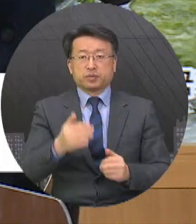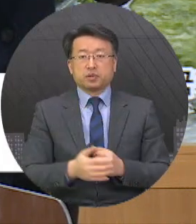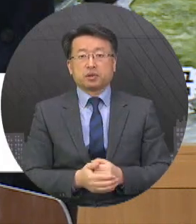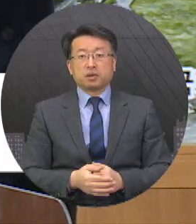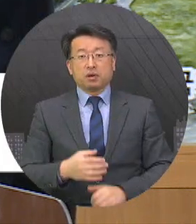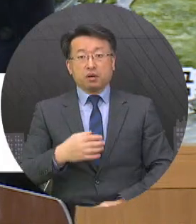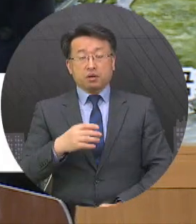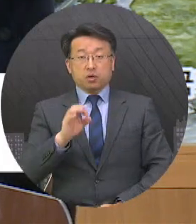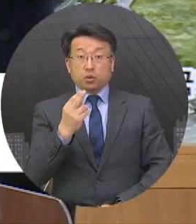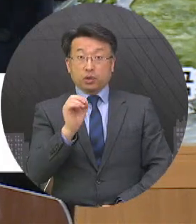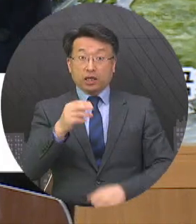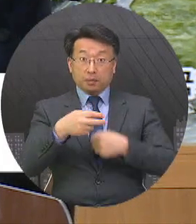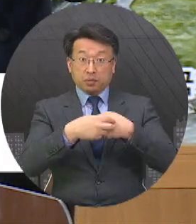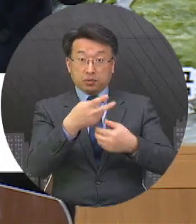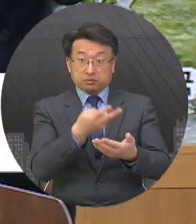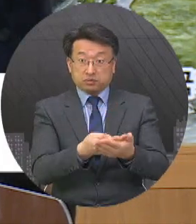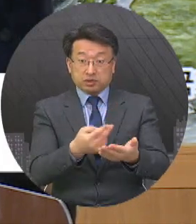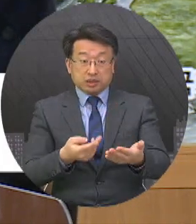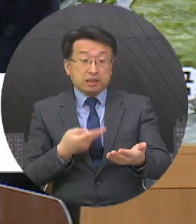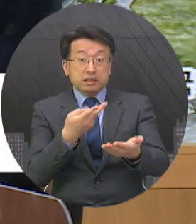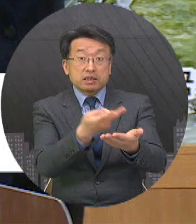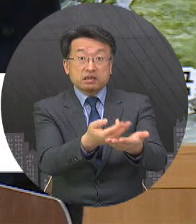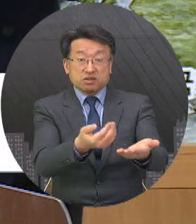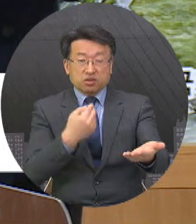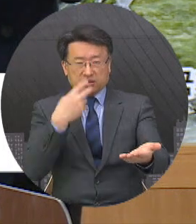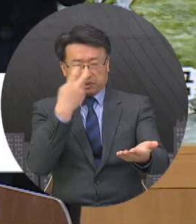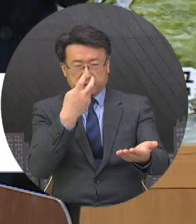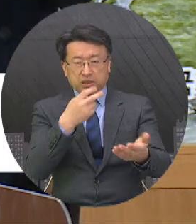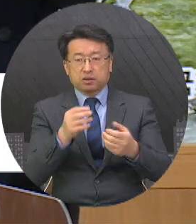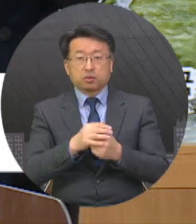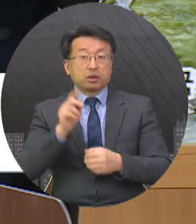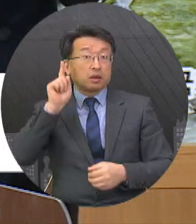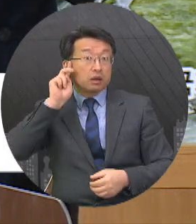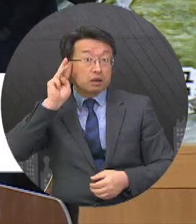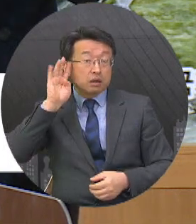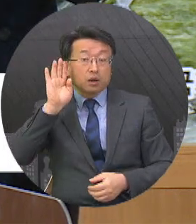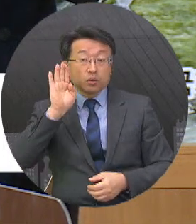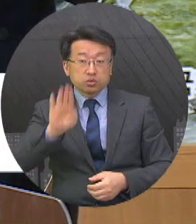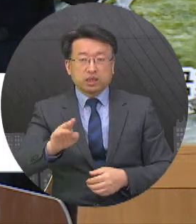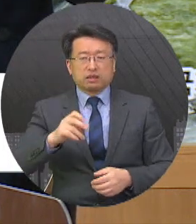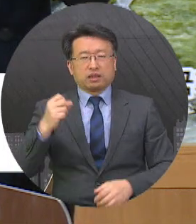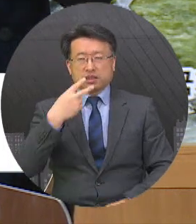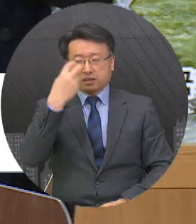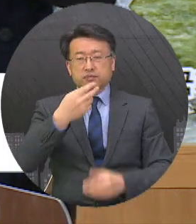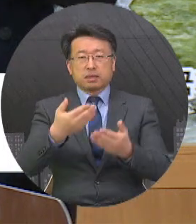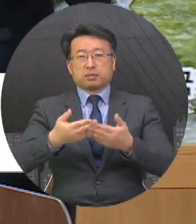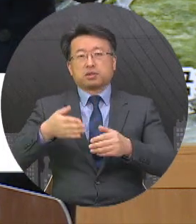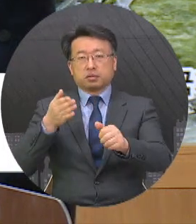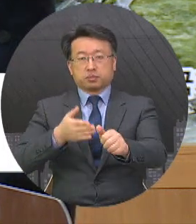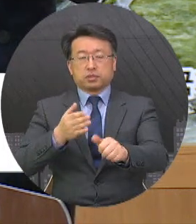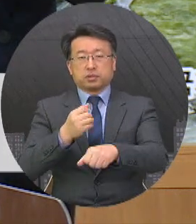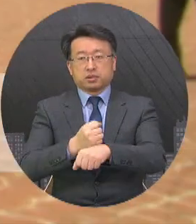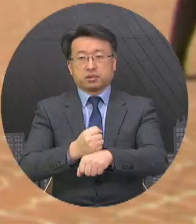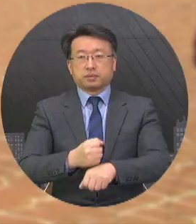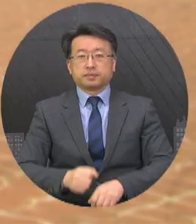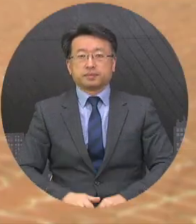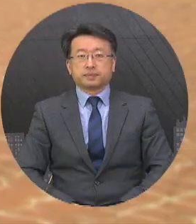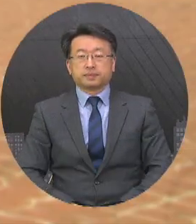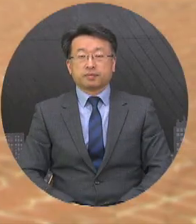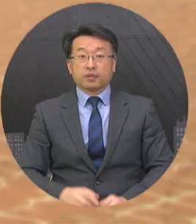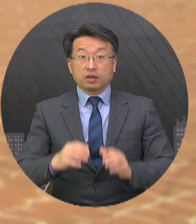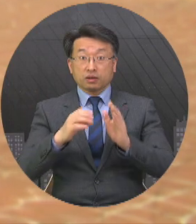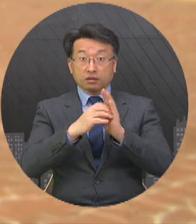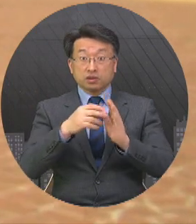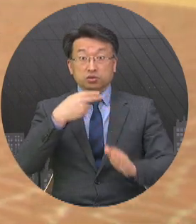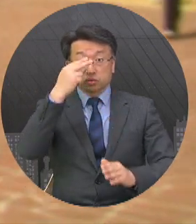자는 입소 전 검사와 함께 341 후 다시 검사를 맞도록 거제